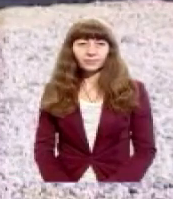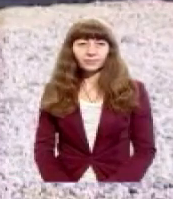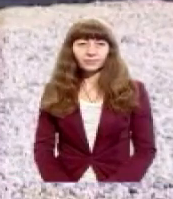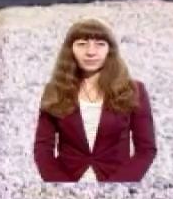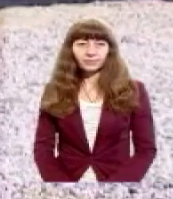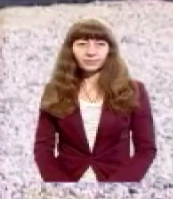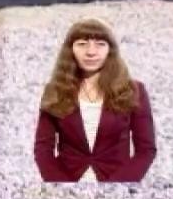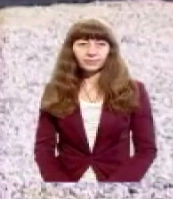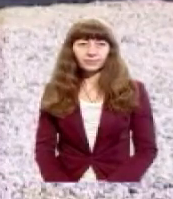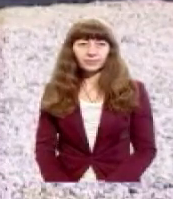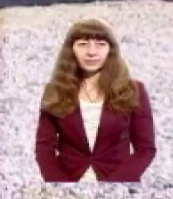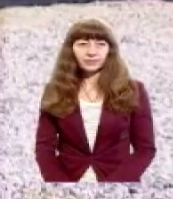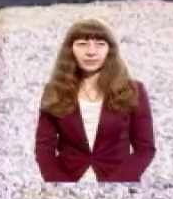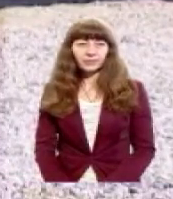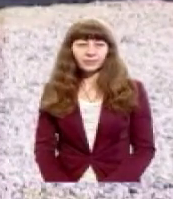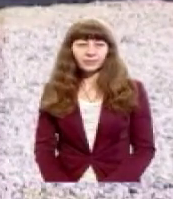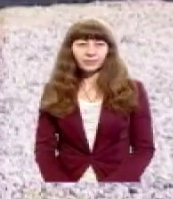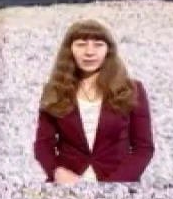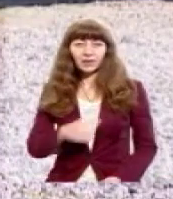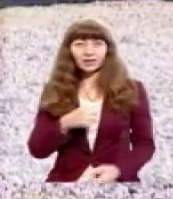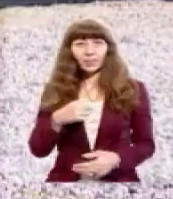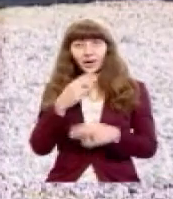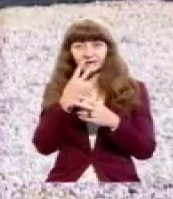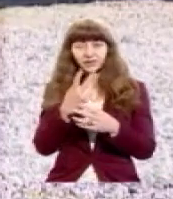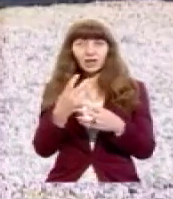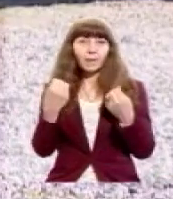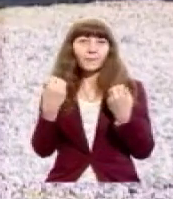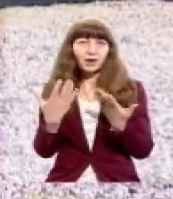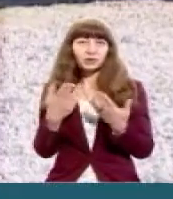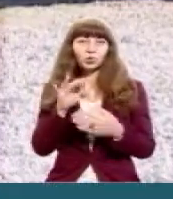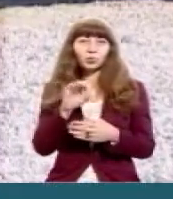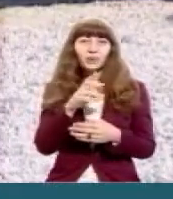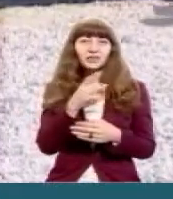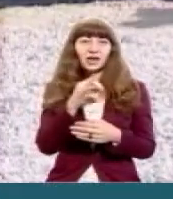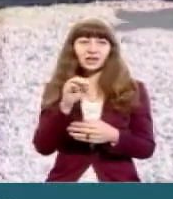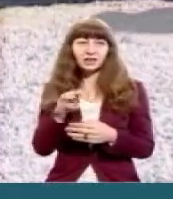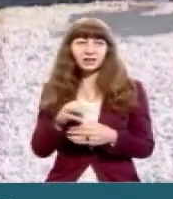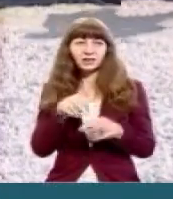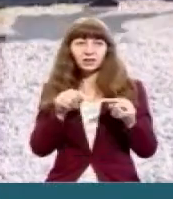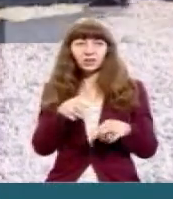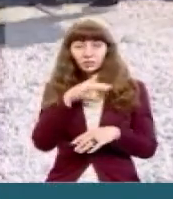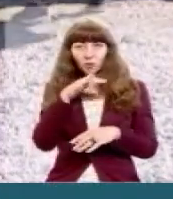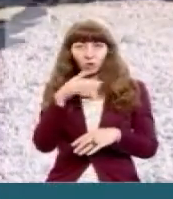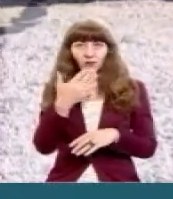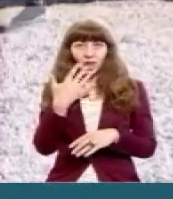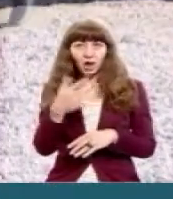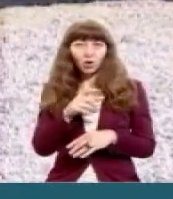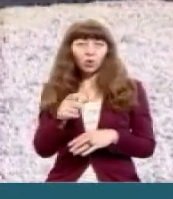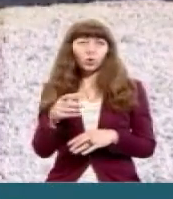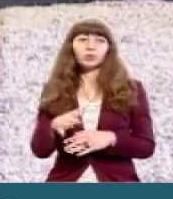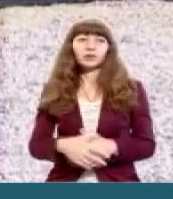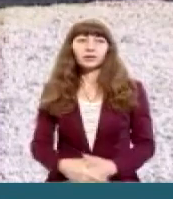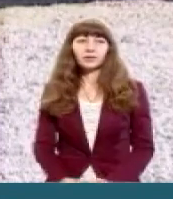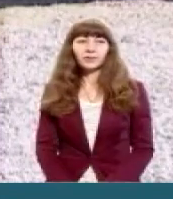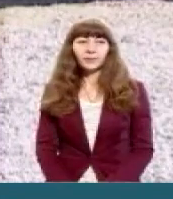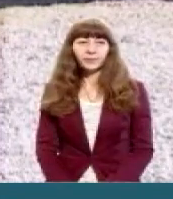болып отырмыз. Таң сәріде міне халық жақсы жиналып, құрбандыққа мал шалуда, басқа өңірлерден, аудандардан да